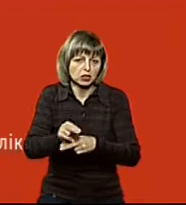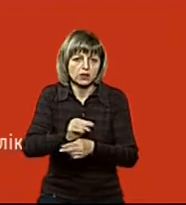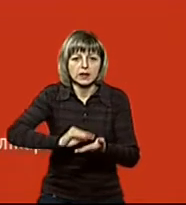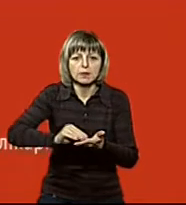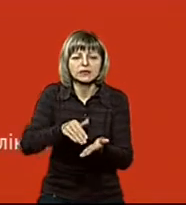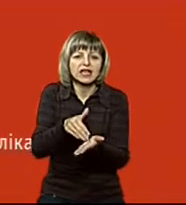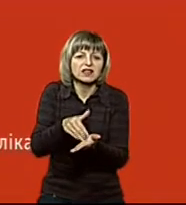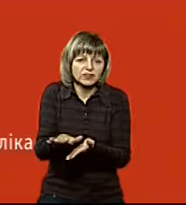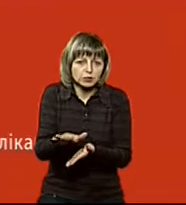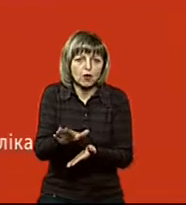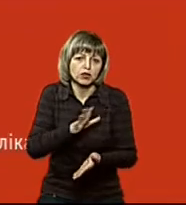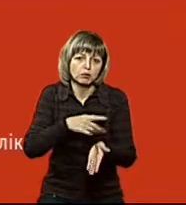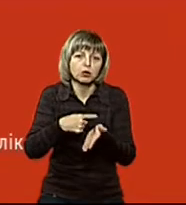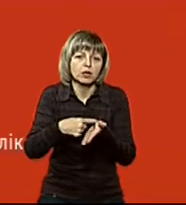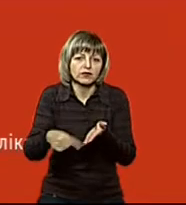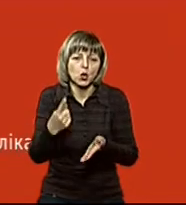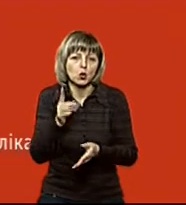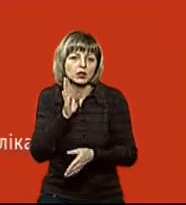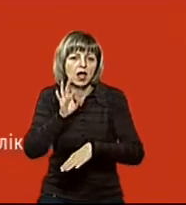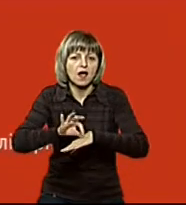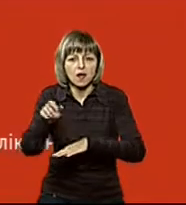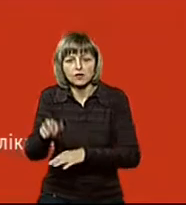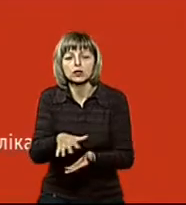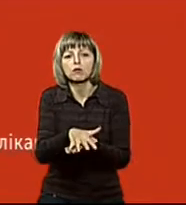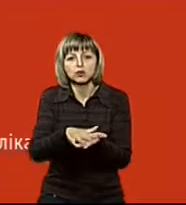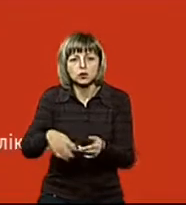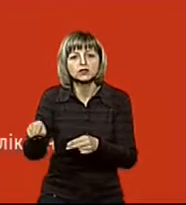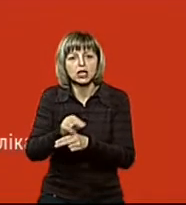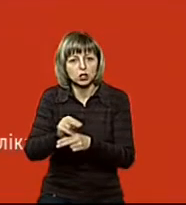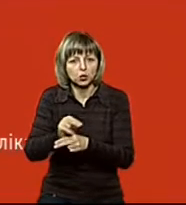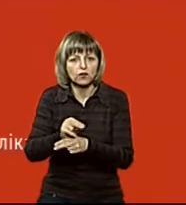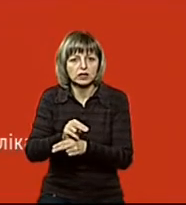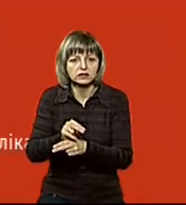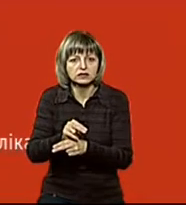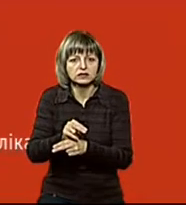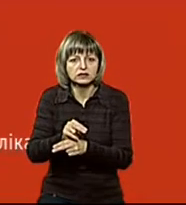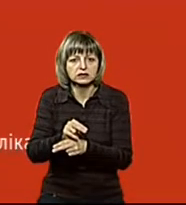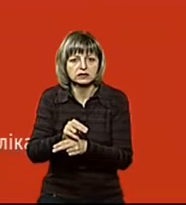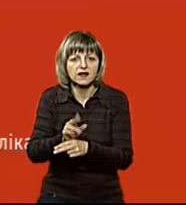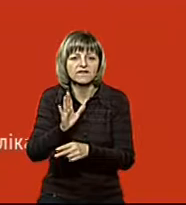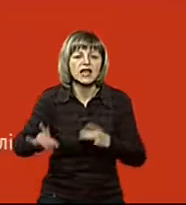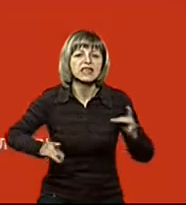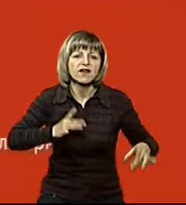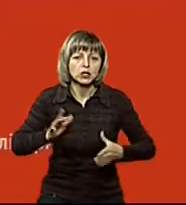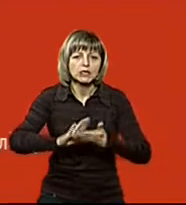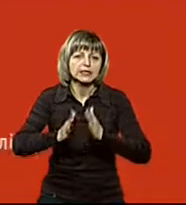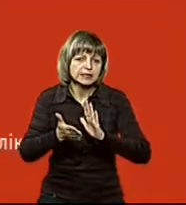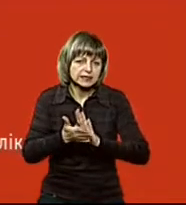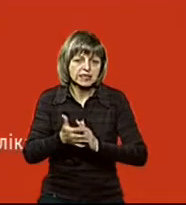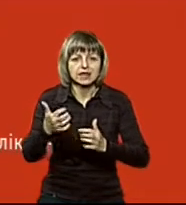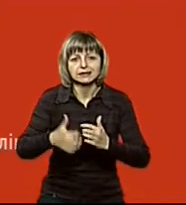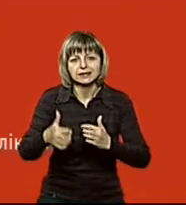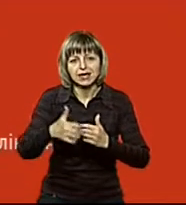і виписання було то. Одна хвора продовжує лікуватися в неврології. Стан